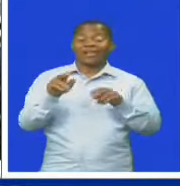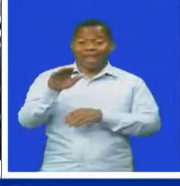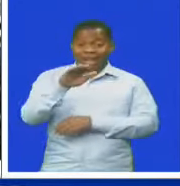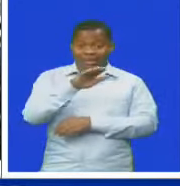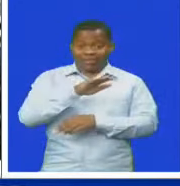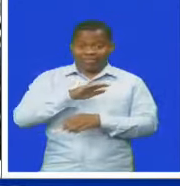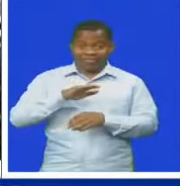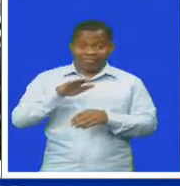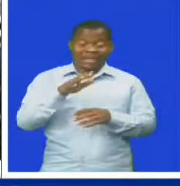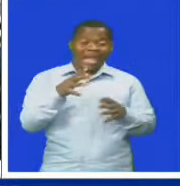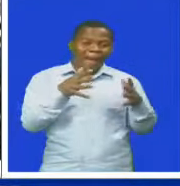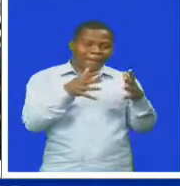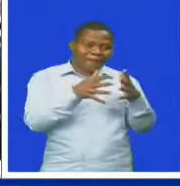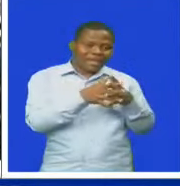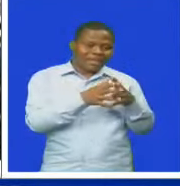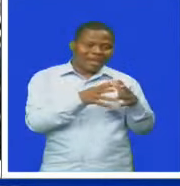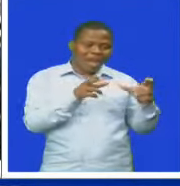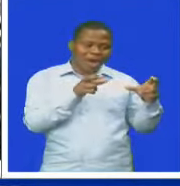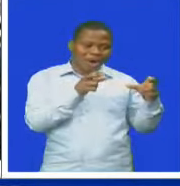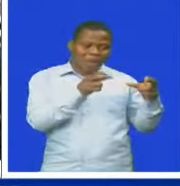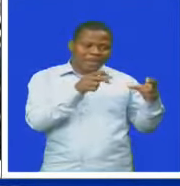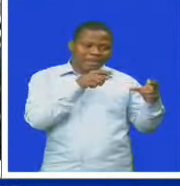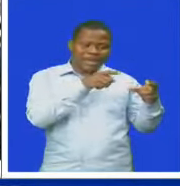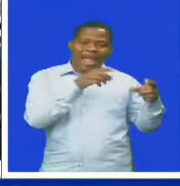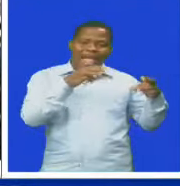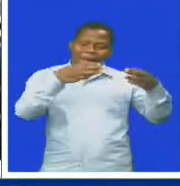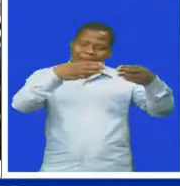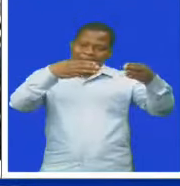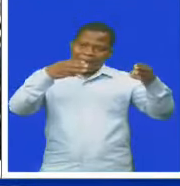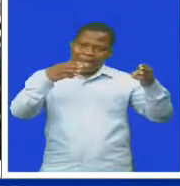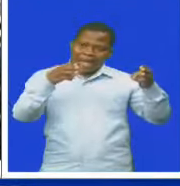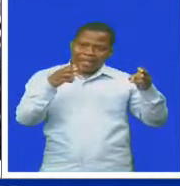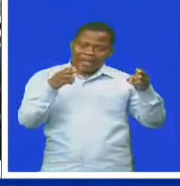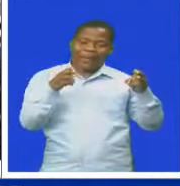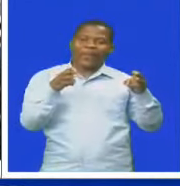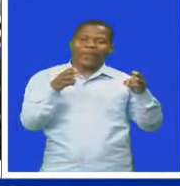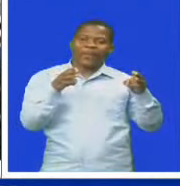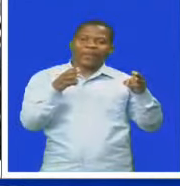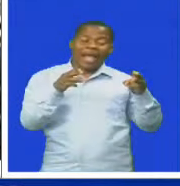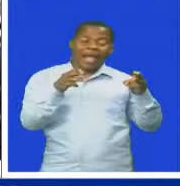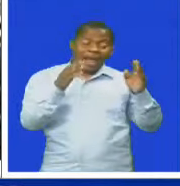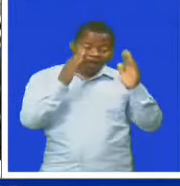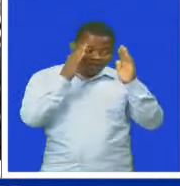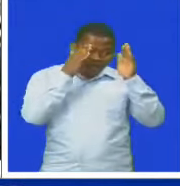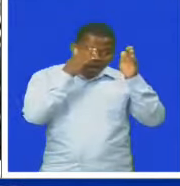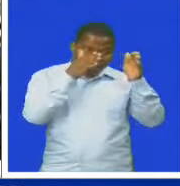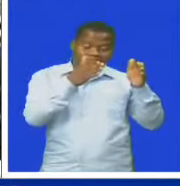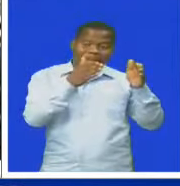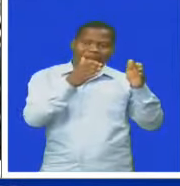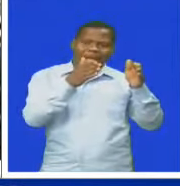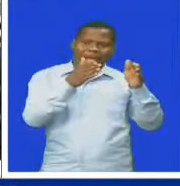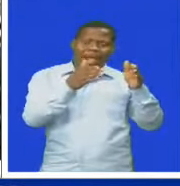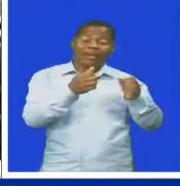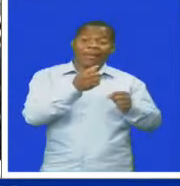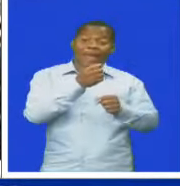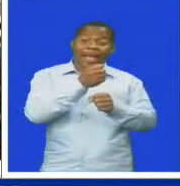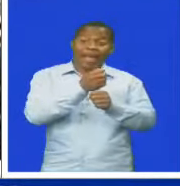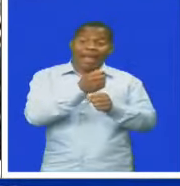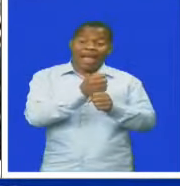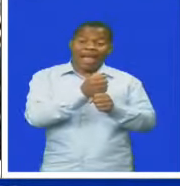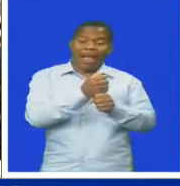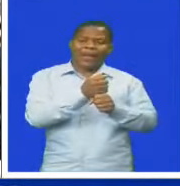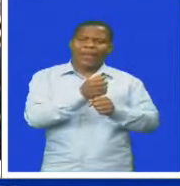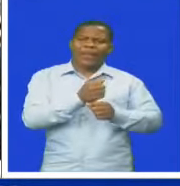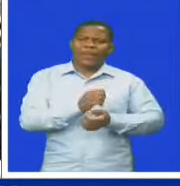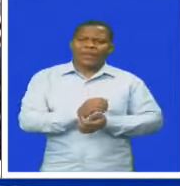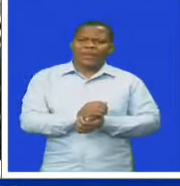endlini yabaye esikhulu kanye nelibandla lelilawula kusebenta kwemandla agesi even iesera kutokhulumisa imigomo yekusebenta kwenkampani